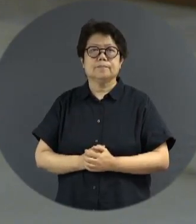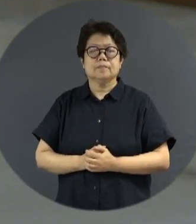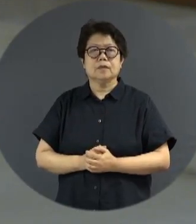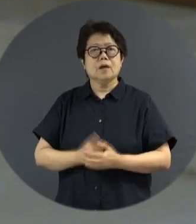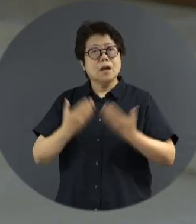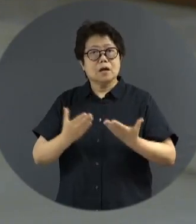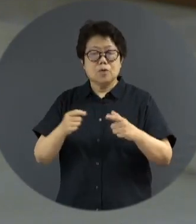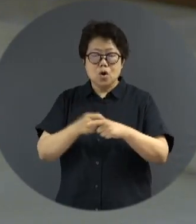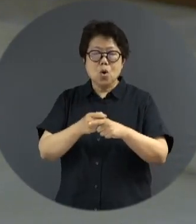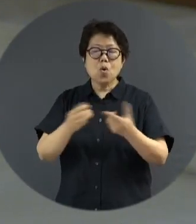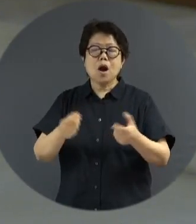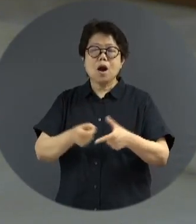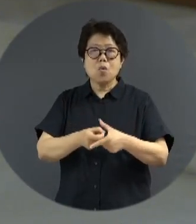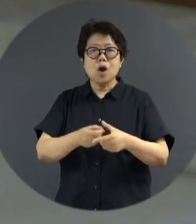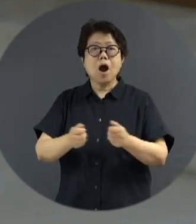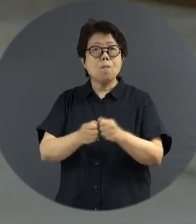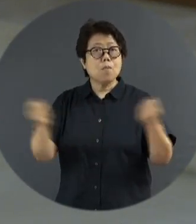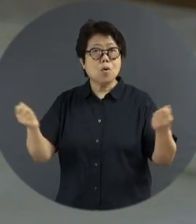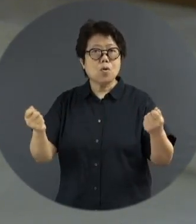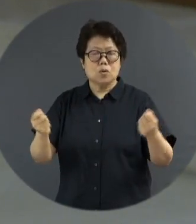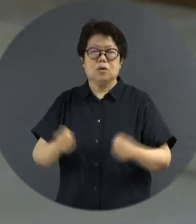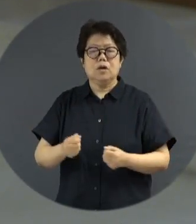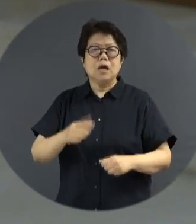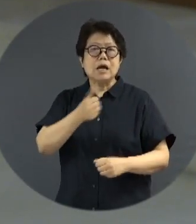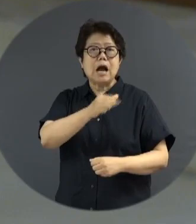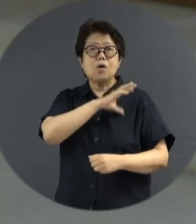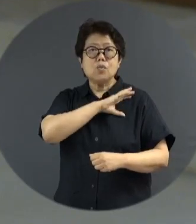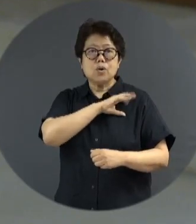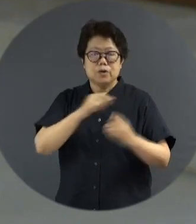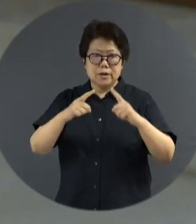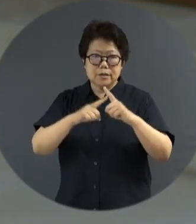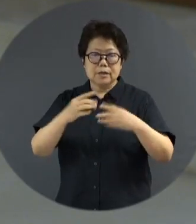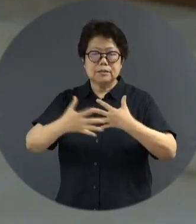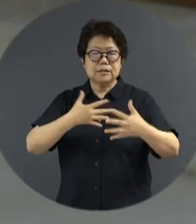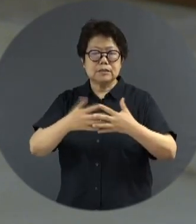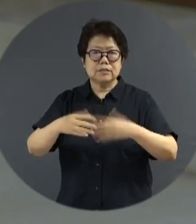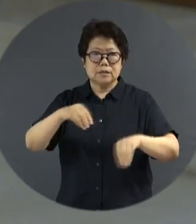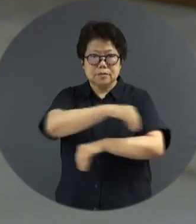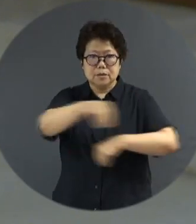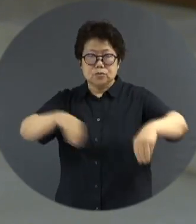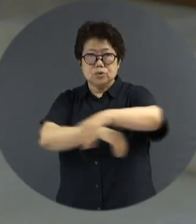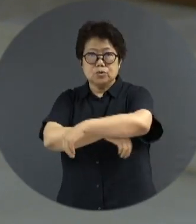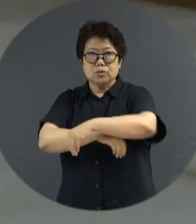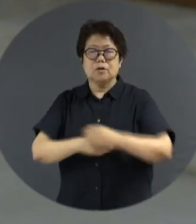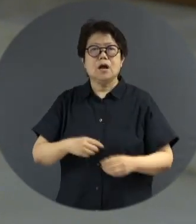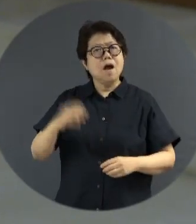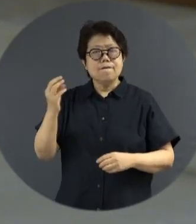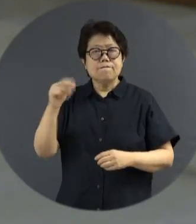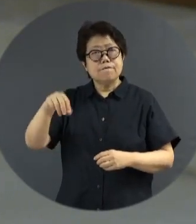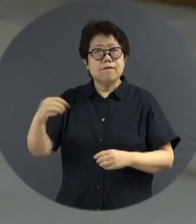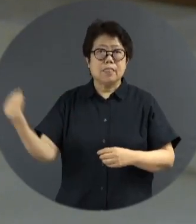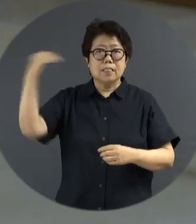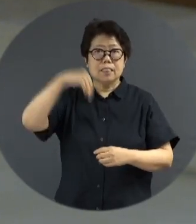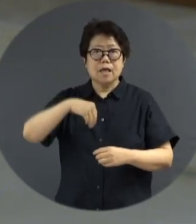今期的公教部刊出了一系列的人事调动，其中我特别留意到粉岭圣约瑟堂的主任司